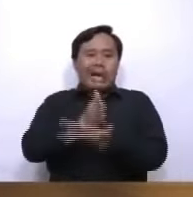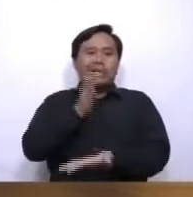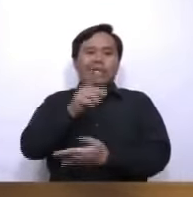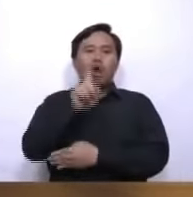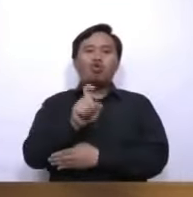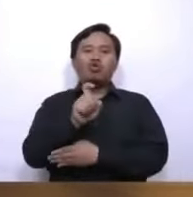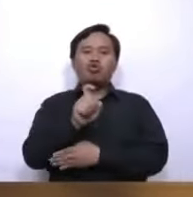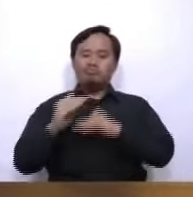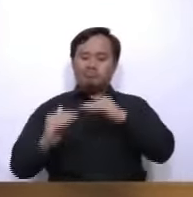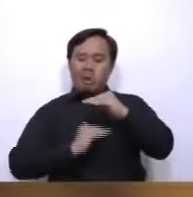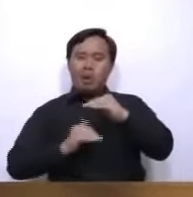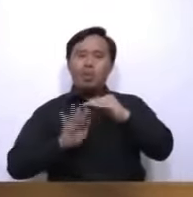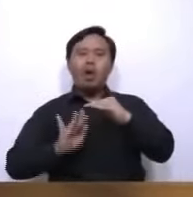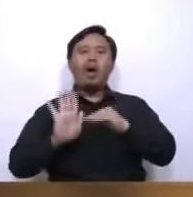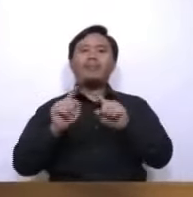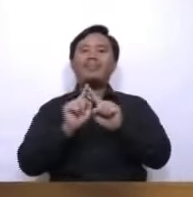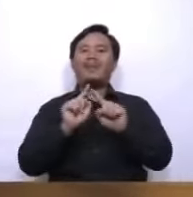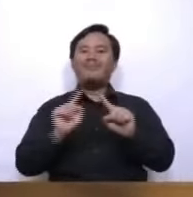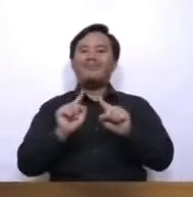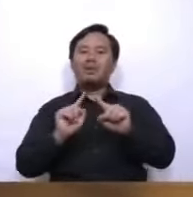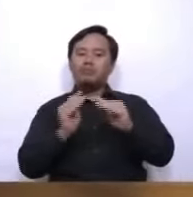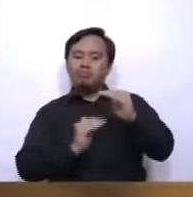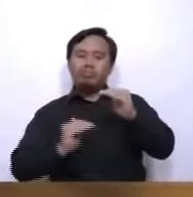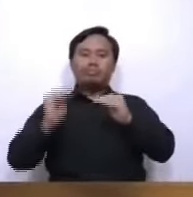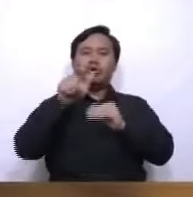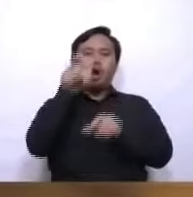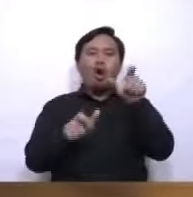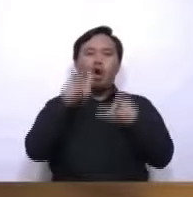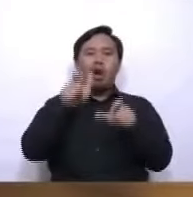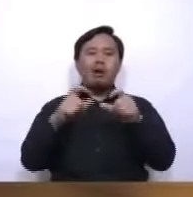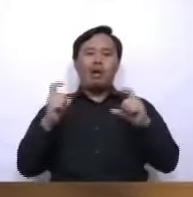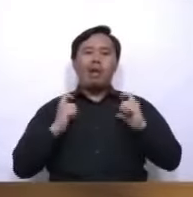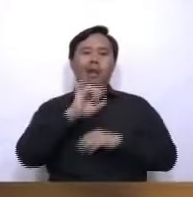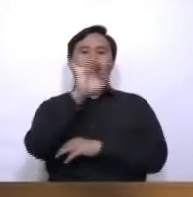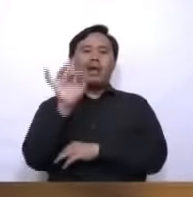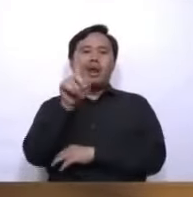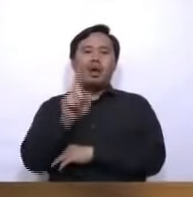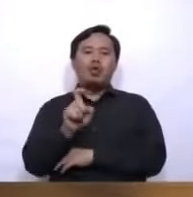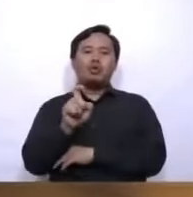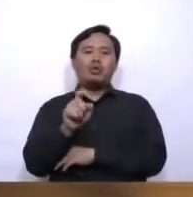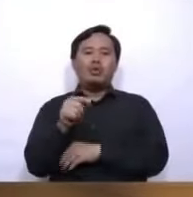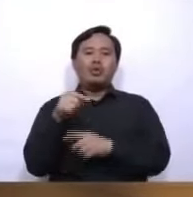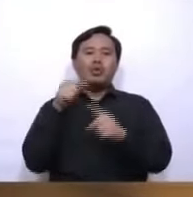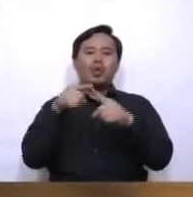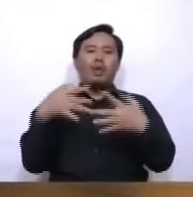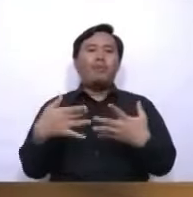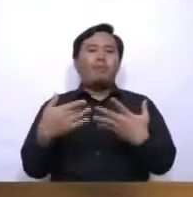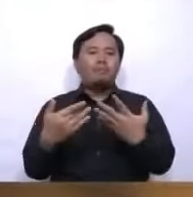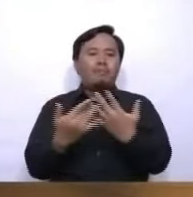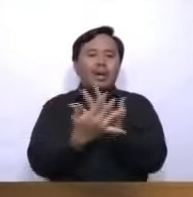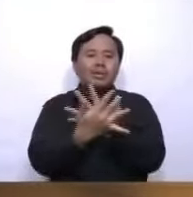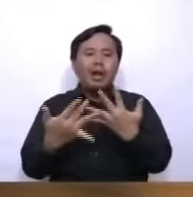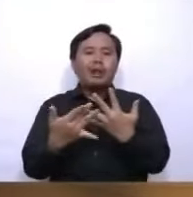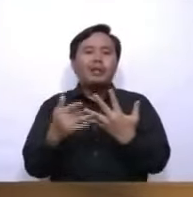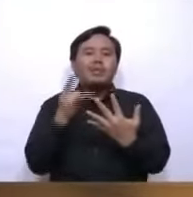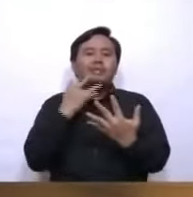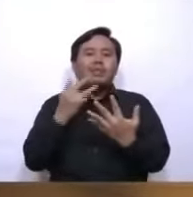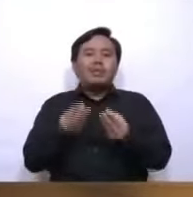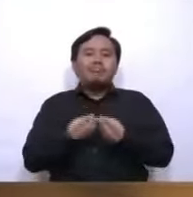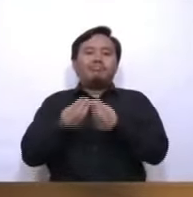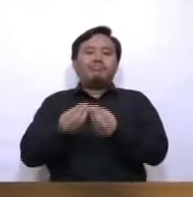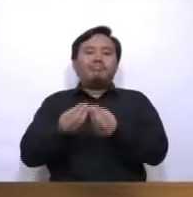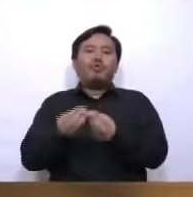Bukan hanya yang kecil yang diberantas, tetapi bandar-bandar besar. Dan terutama juga lembaga pemasyarakatan tidak boleh menjadi alat untuk